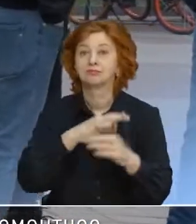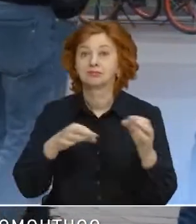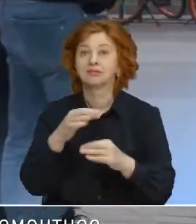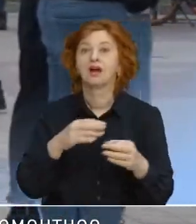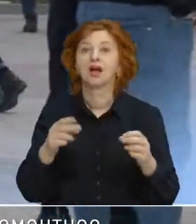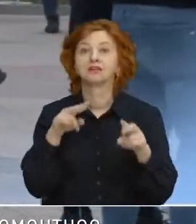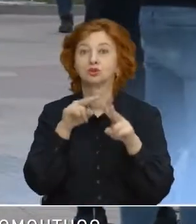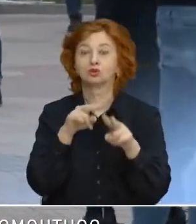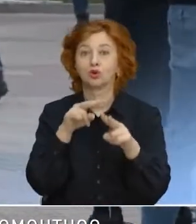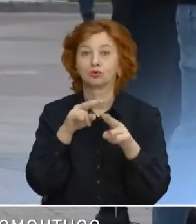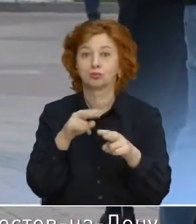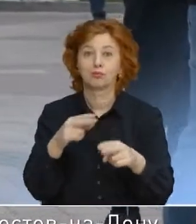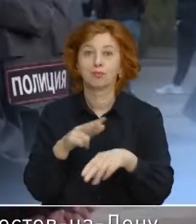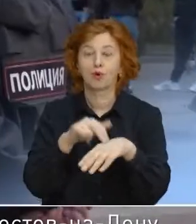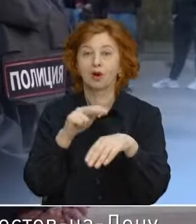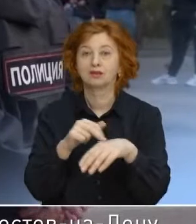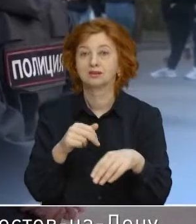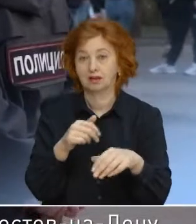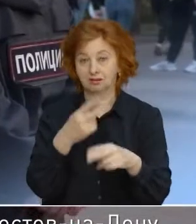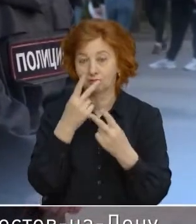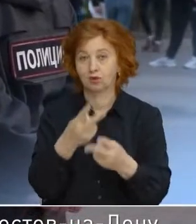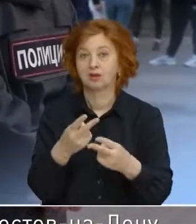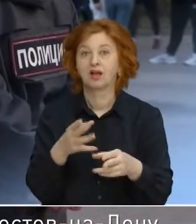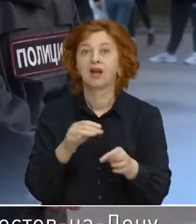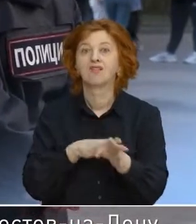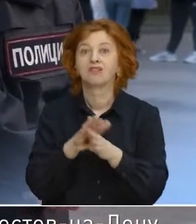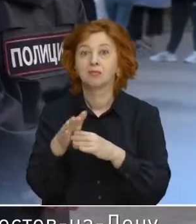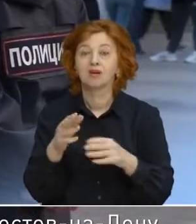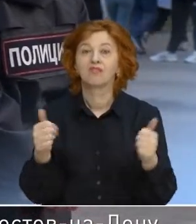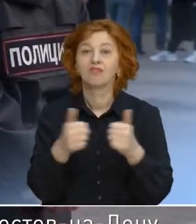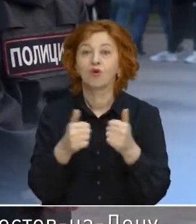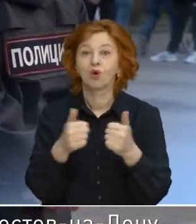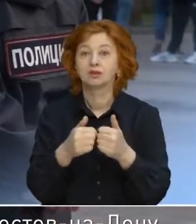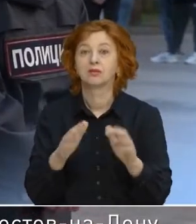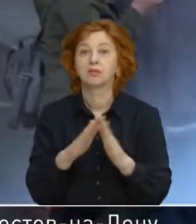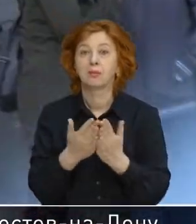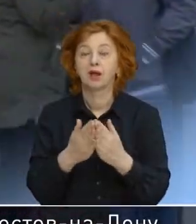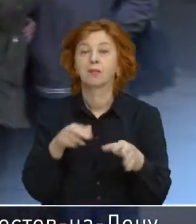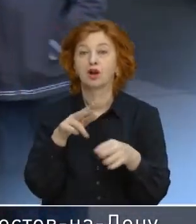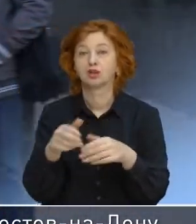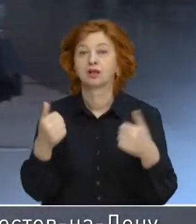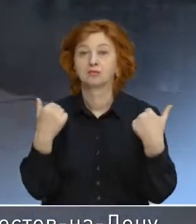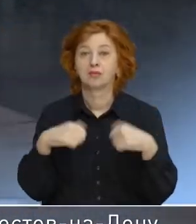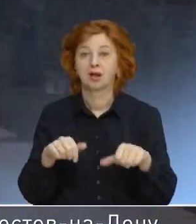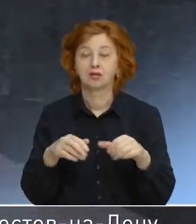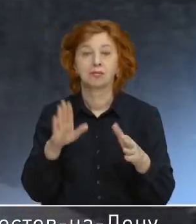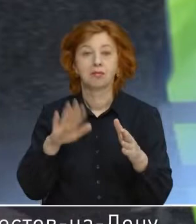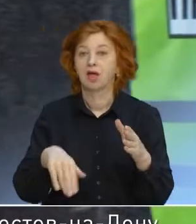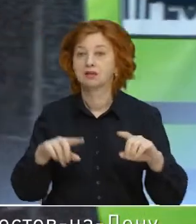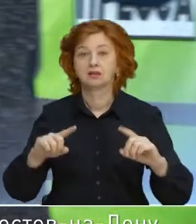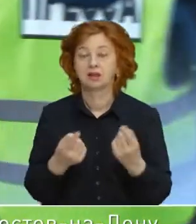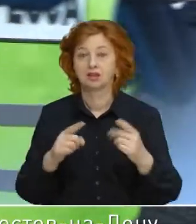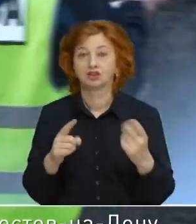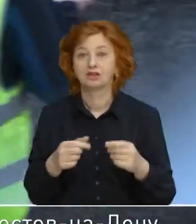наблюдали сотрудники полиции. Акция локализовалась возле публичной библиотеки и прошла спокойно и без массовых